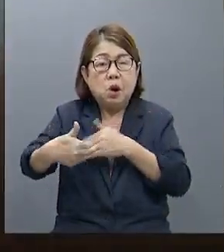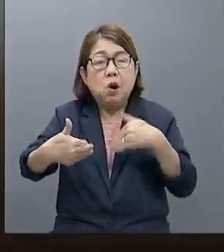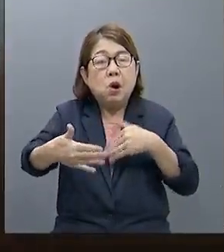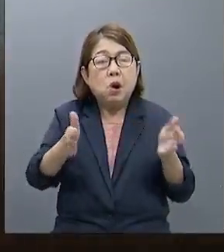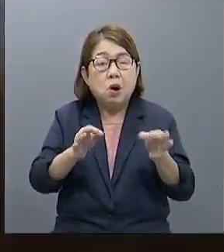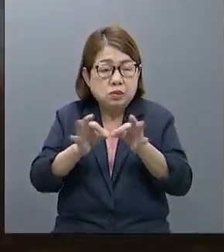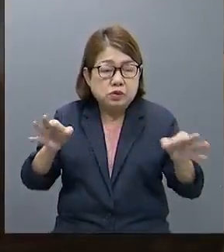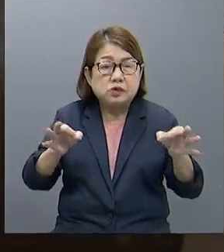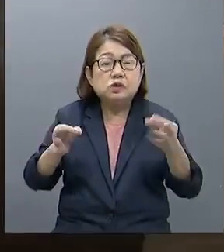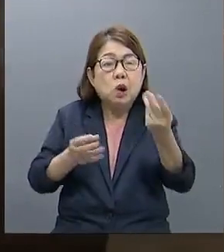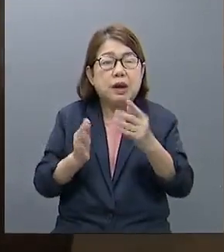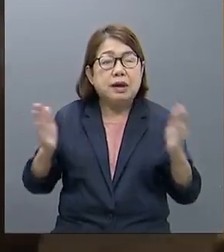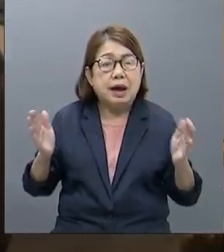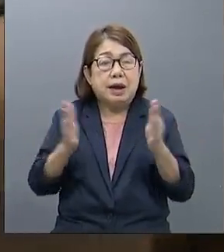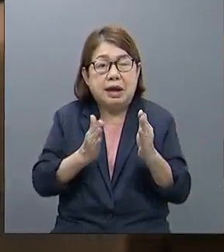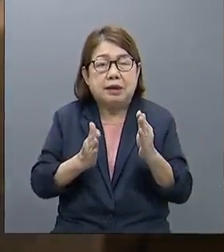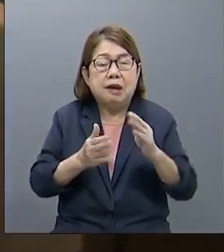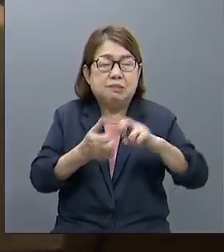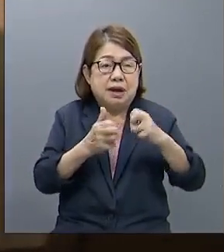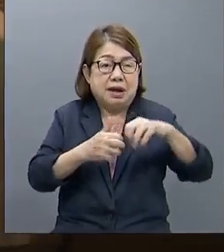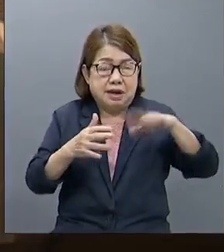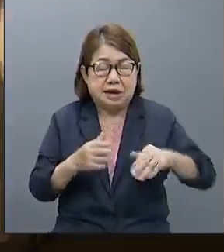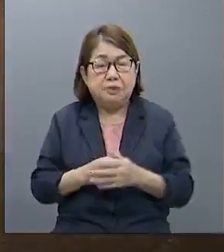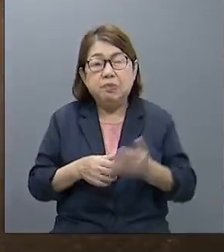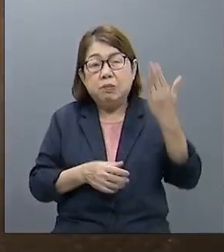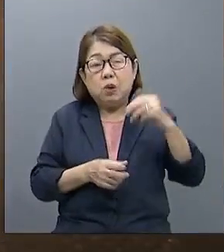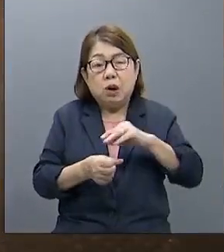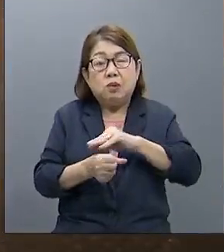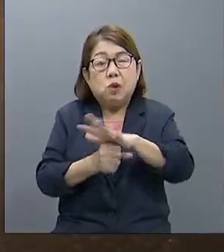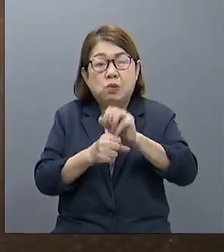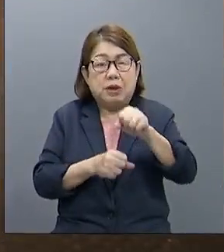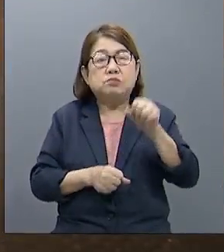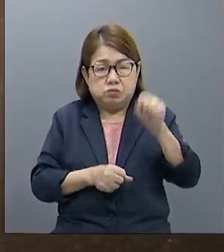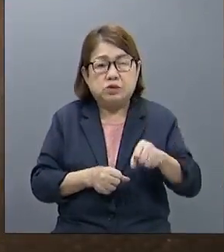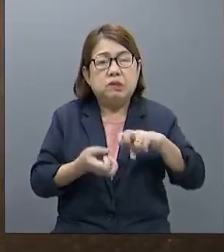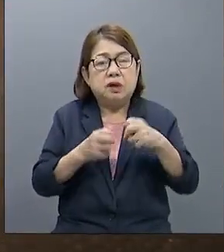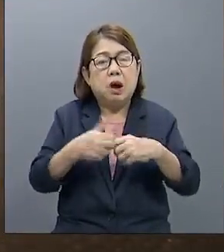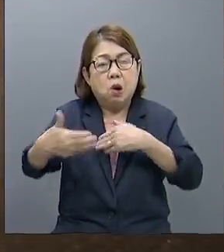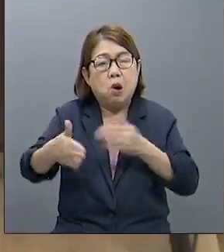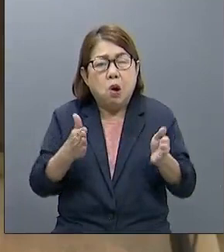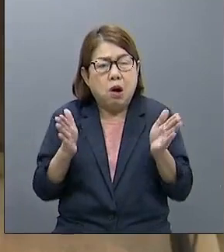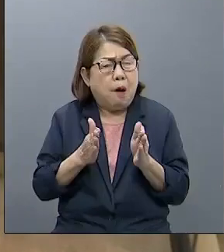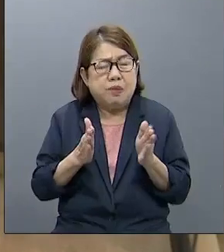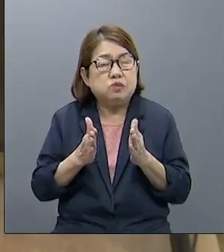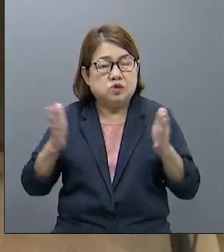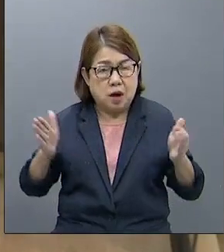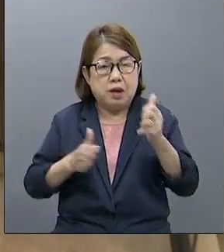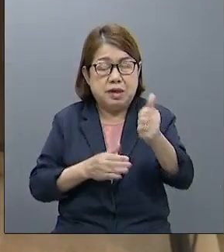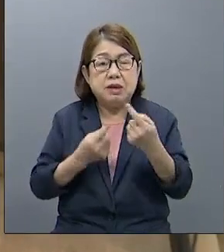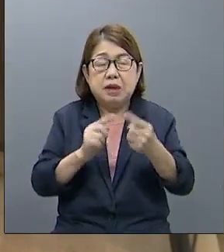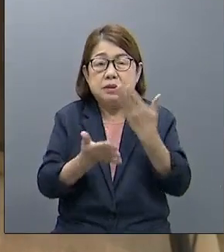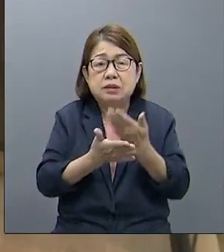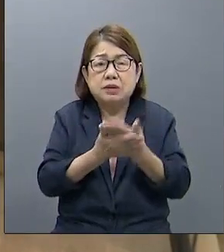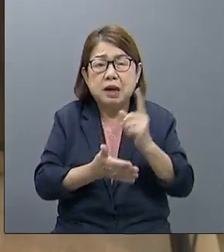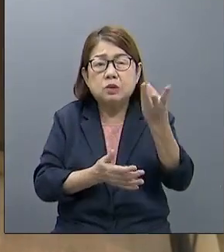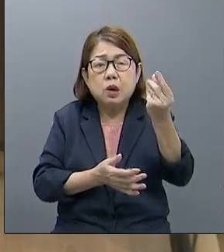องกลับไปช่วงโควิด19นะคะขนาดพื้นที่ใช้สอยก็เป็นเรื่องที่ผู้บริโภคให้ความสำคัญค่ะสำหรับราคาที่ผู้ซื้อสน